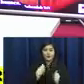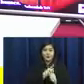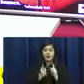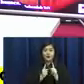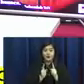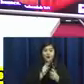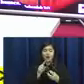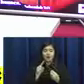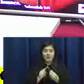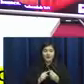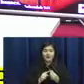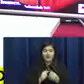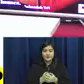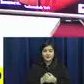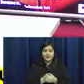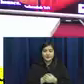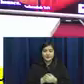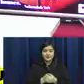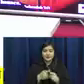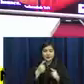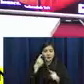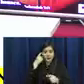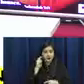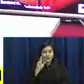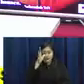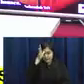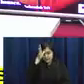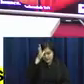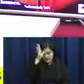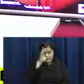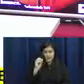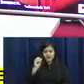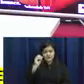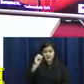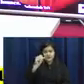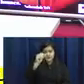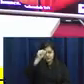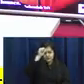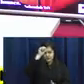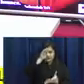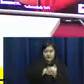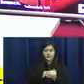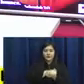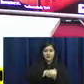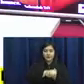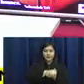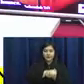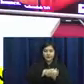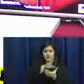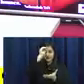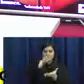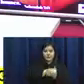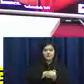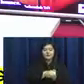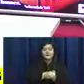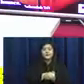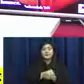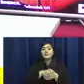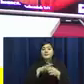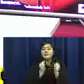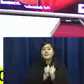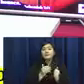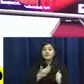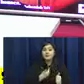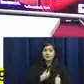Kaya mga asawang lalaki, mga fathers, usapang lalaki na naman po tayo ngayon. And with me is my co-host na kasama kami